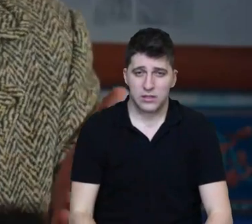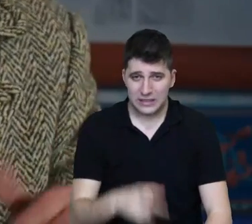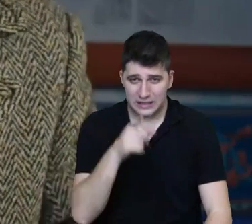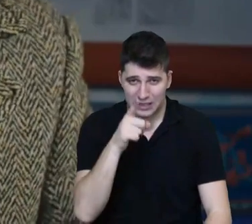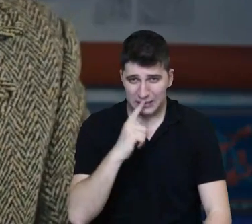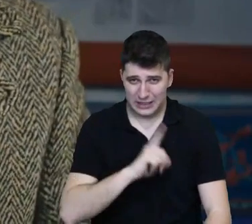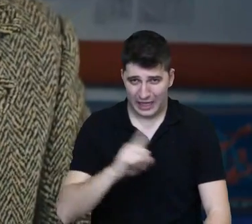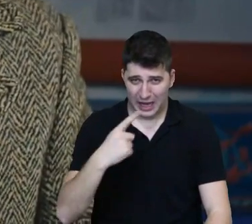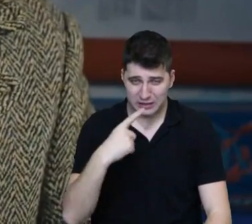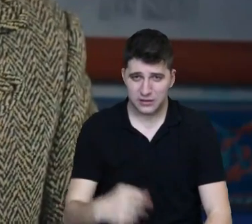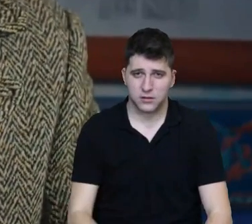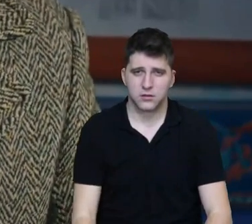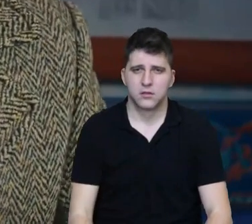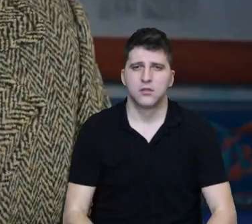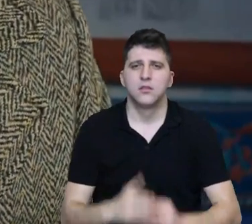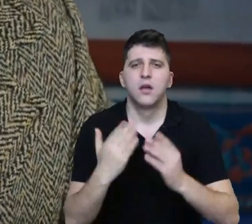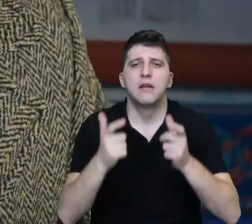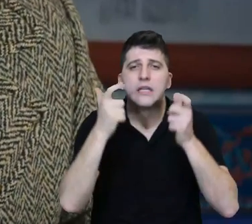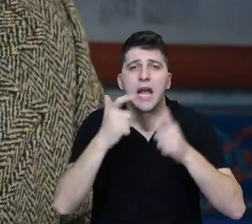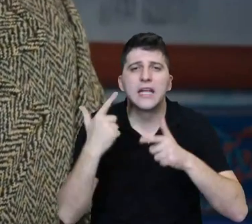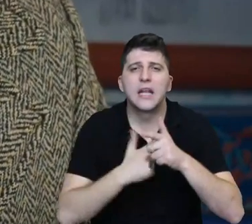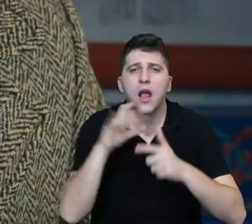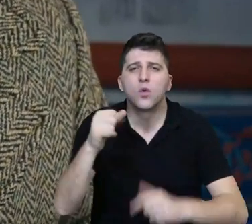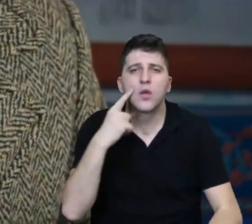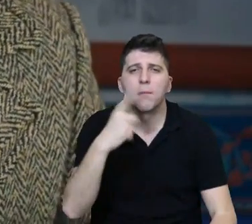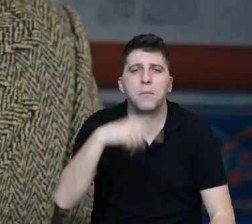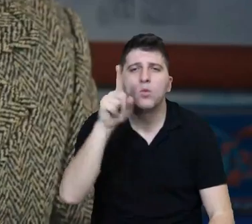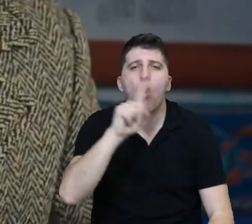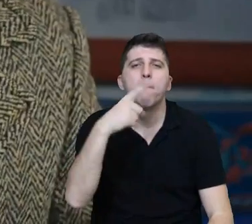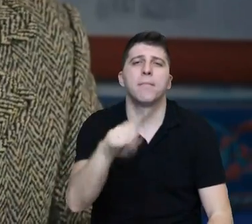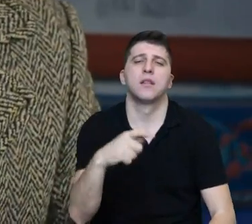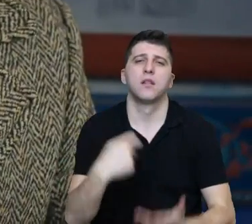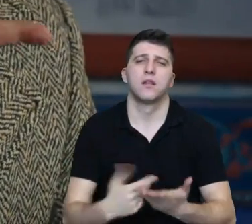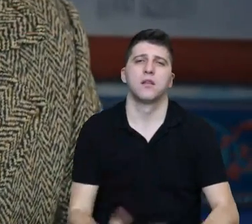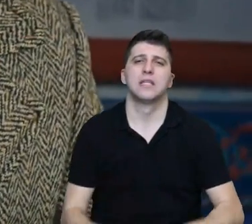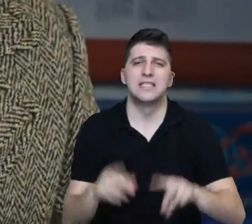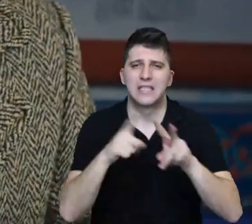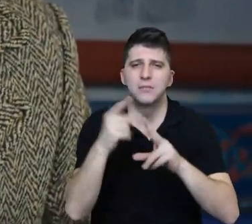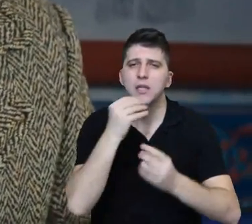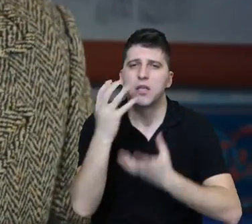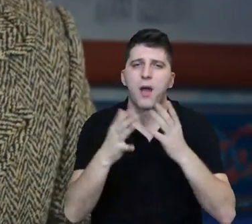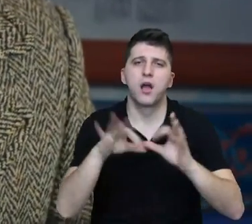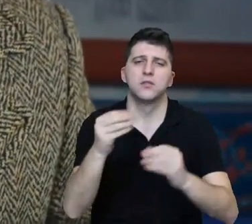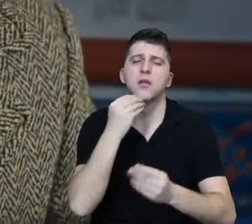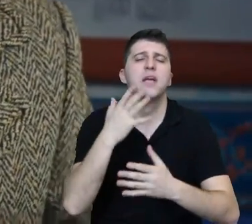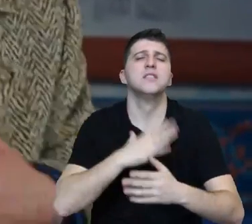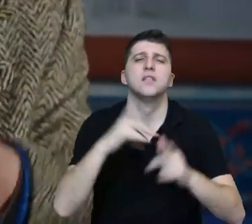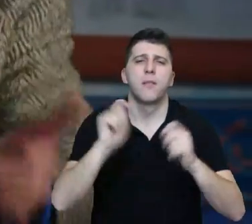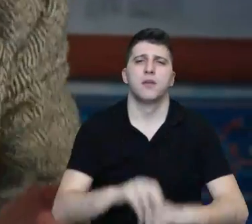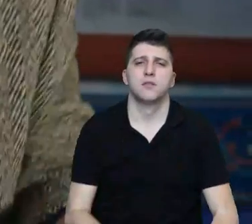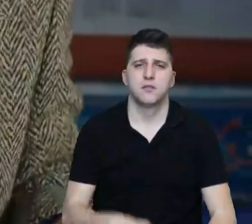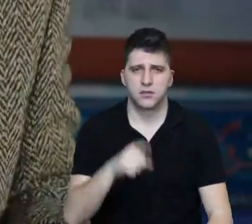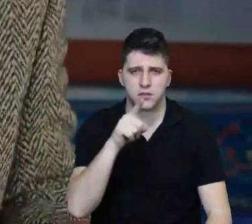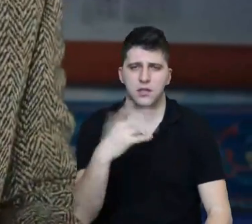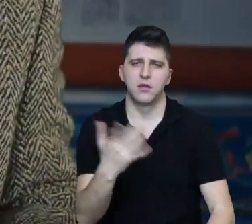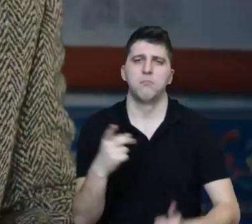Sen itiraz ediyorsun ona. Ya mekan kiralasan günlüğü 10.000 liraya geliyor be. Nazmiye yemekleri yapar, senin yemeklerini. Sen zaten